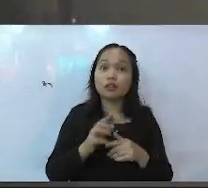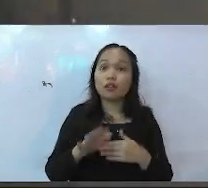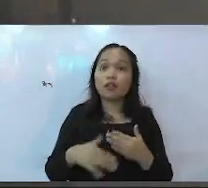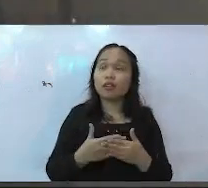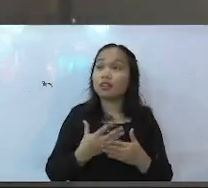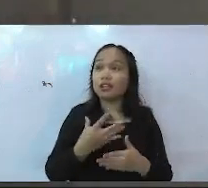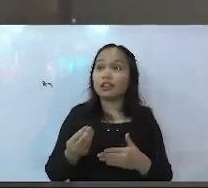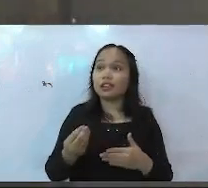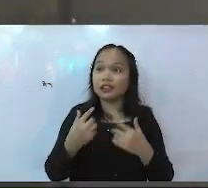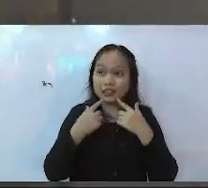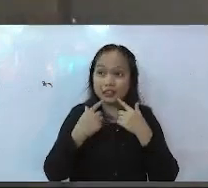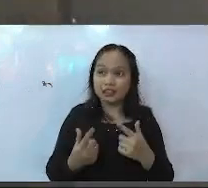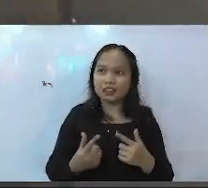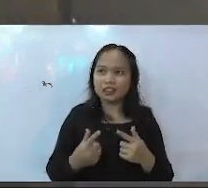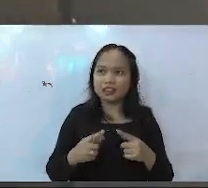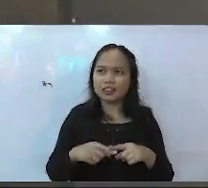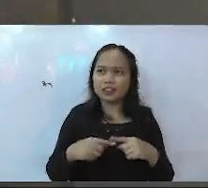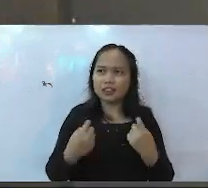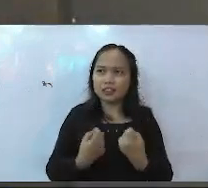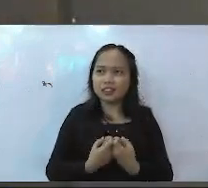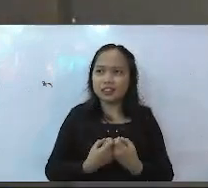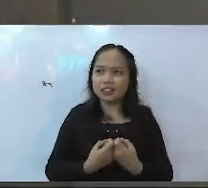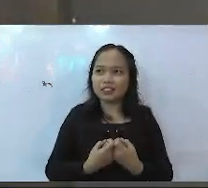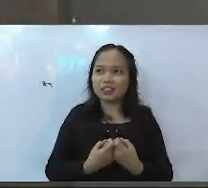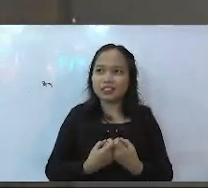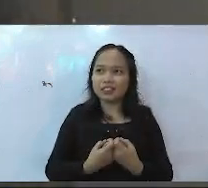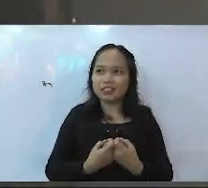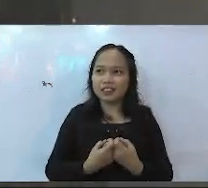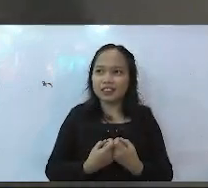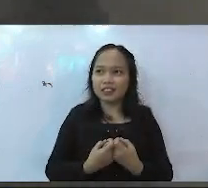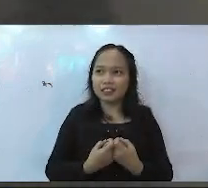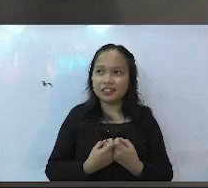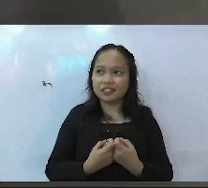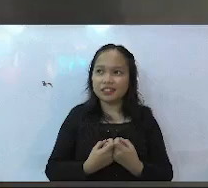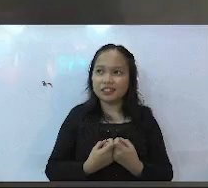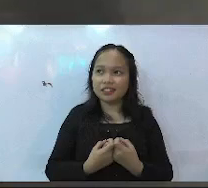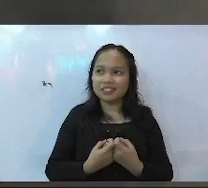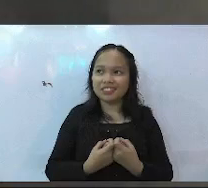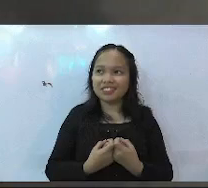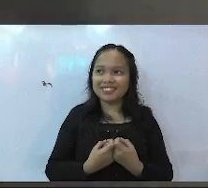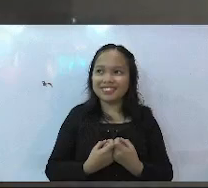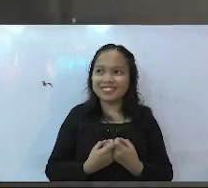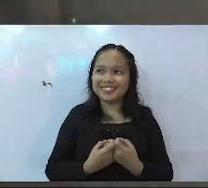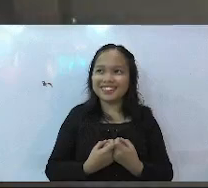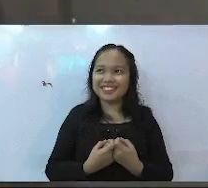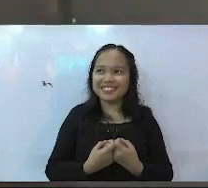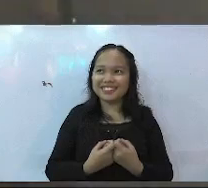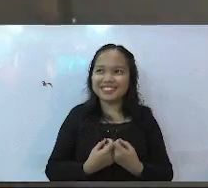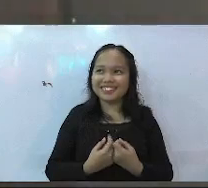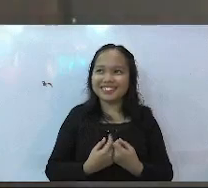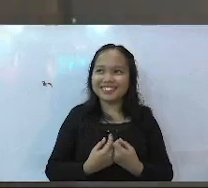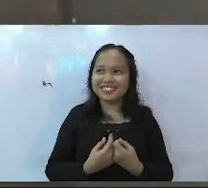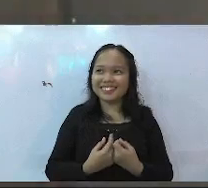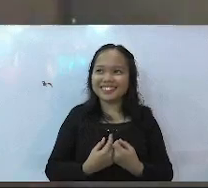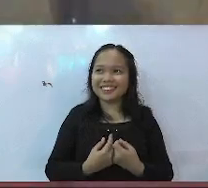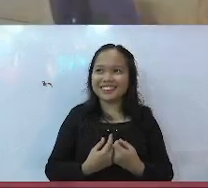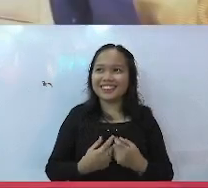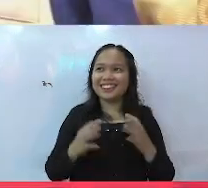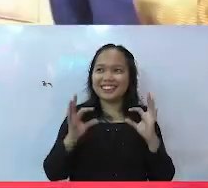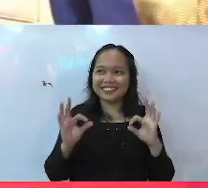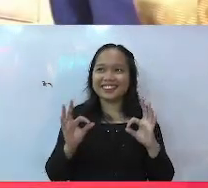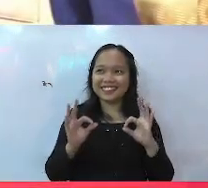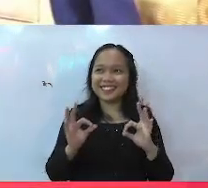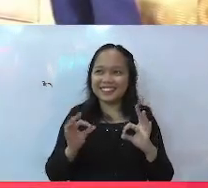mga ta mga ibang team Focus ba't wala kayo dito wala namang klase ah di ko alam Walang KL Okay